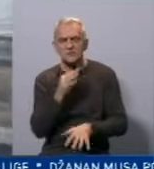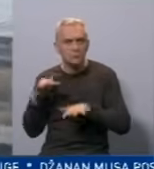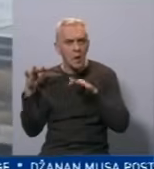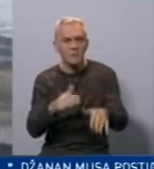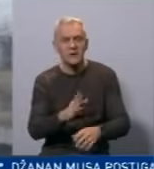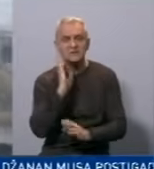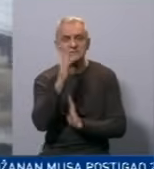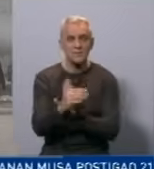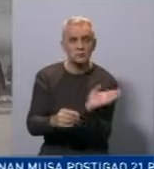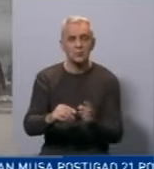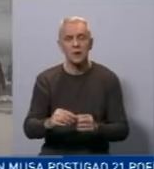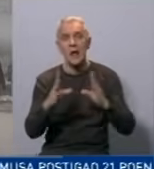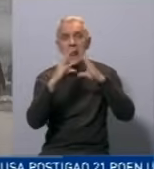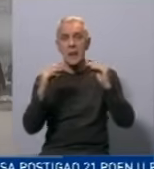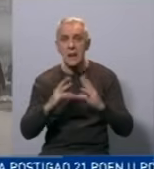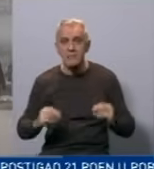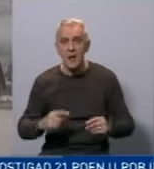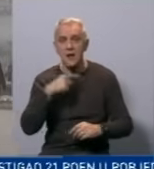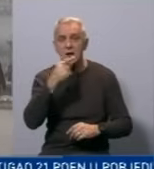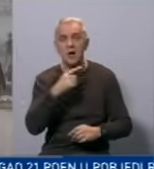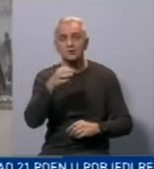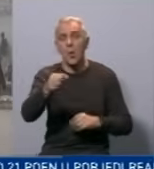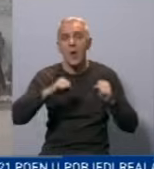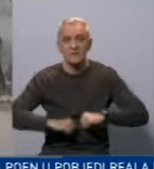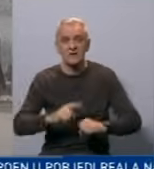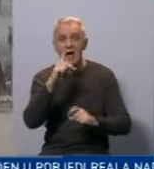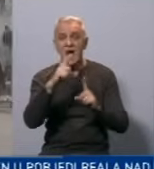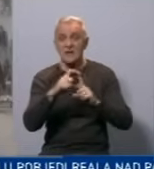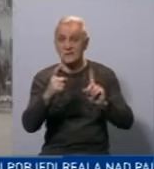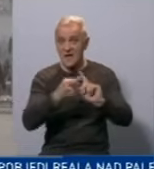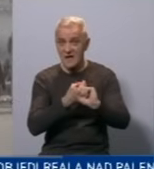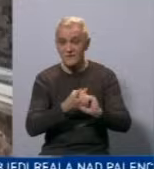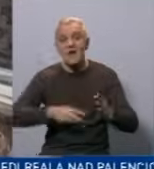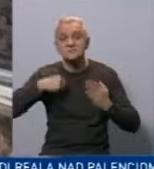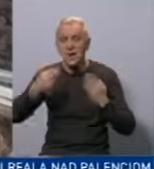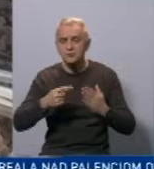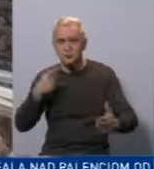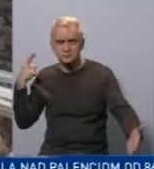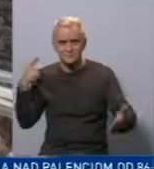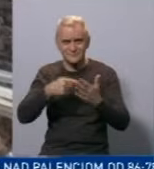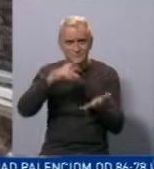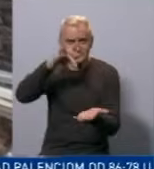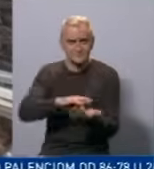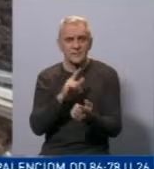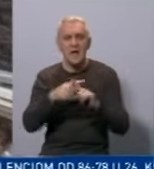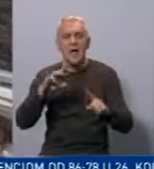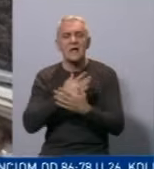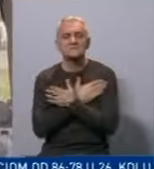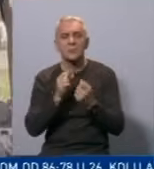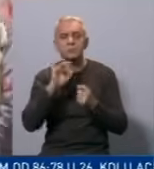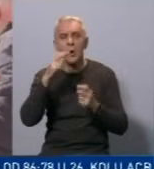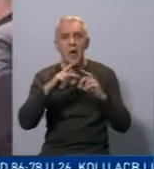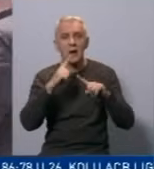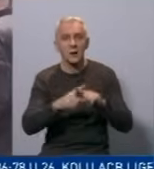na sjeveroistok Libana, saopštile su lokalne vlasti. IDF je saopštio da je gađao sjedište Hezbolaha.